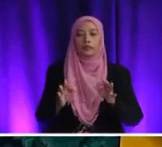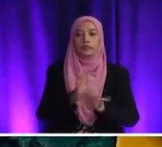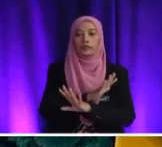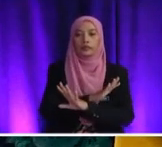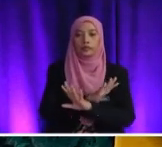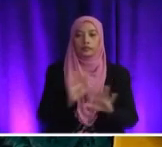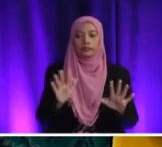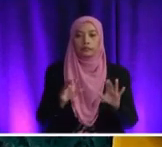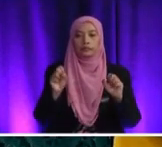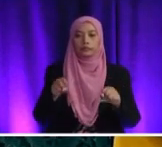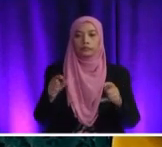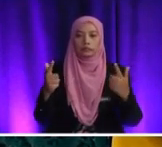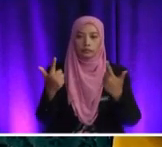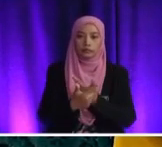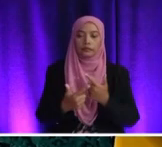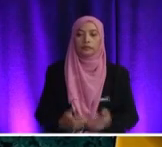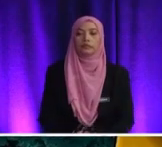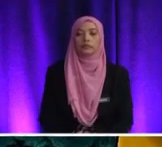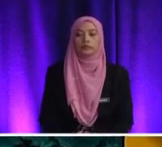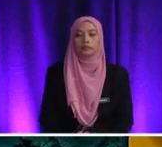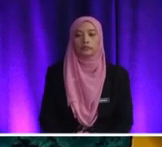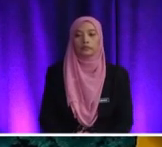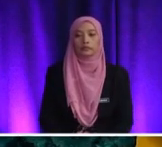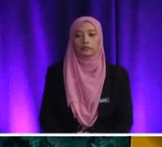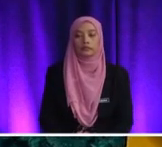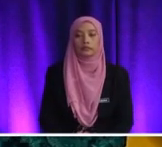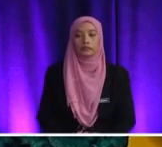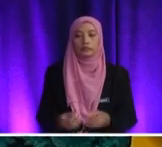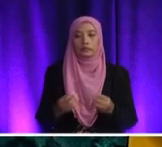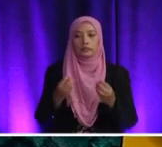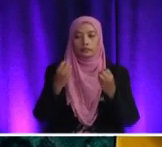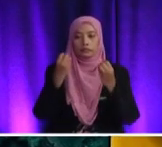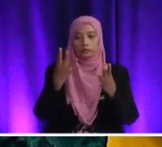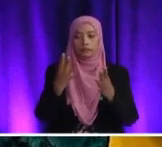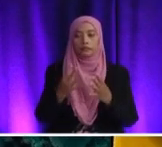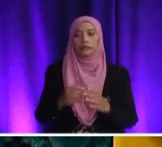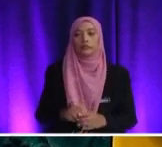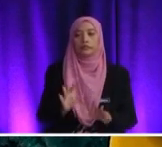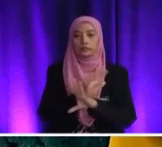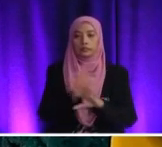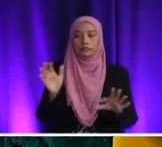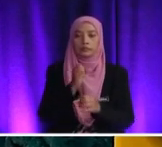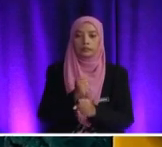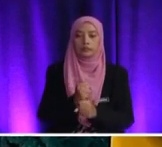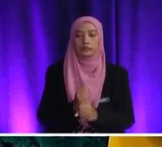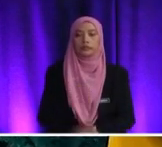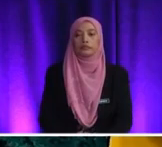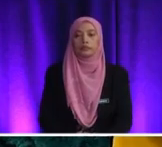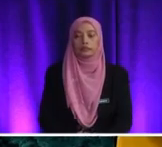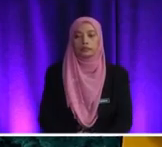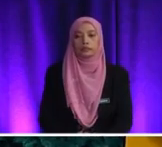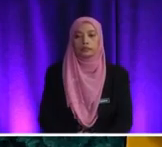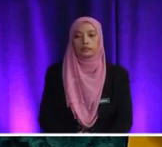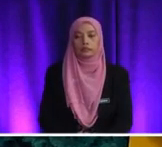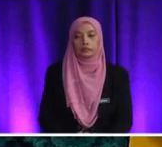tentulah pengangguran akan berlaku jadi kalau kita tak nak menang go make ini lengkap Kediri kita dengan